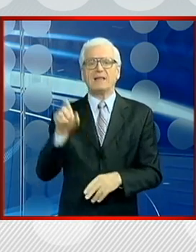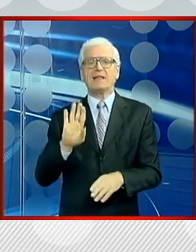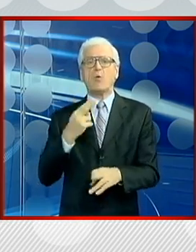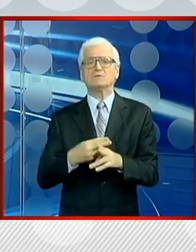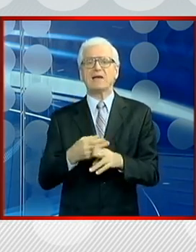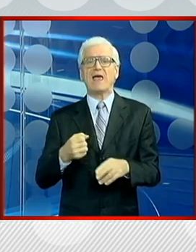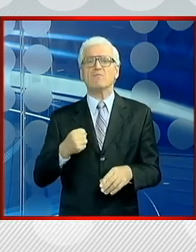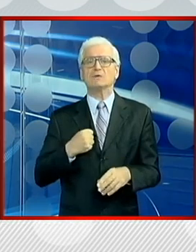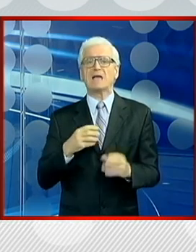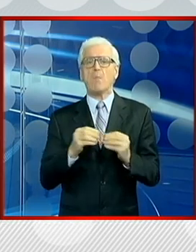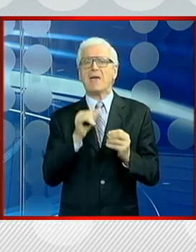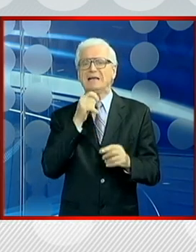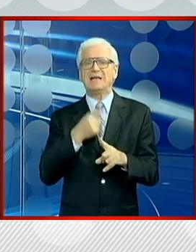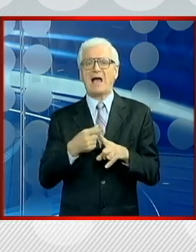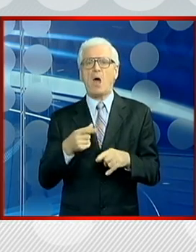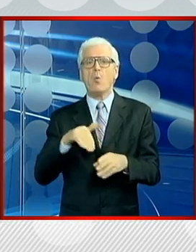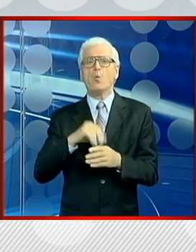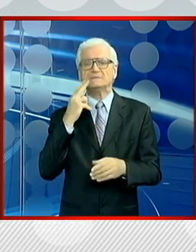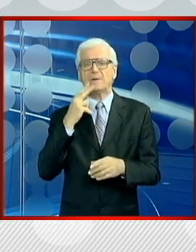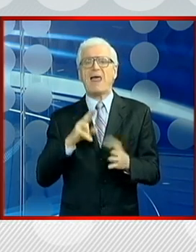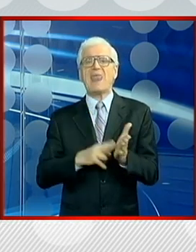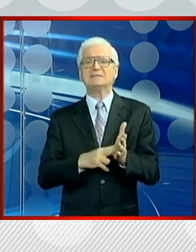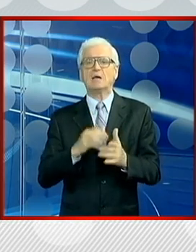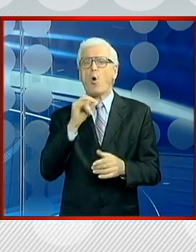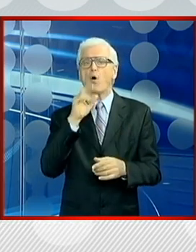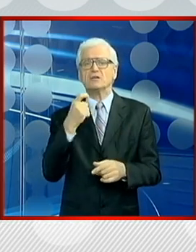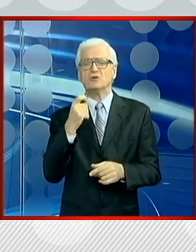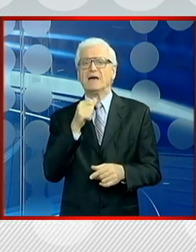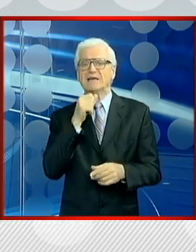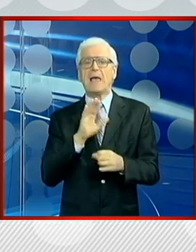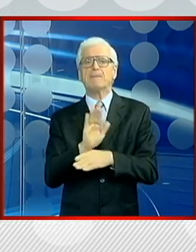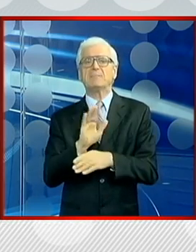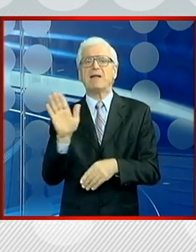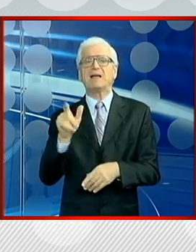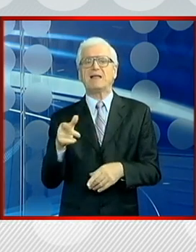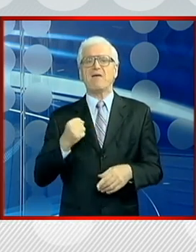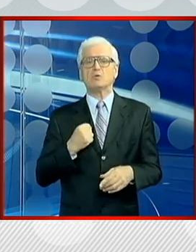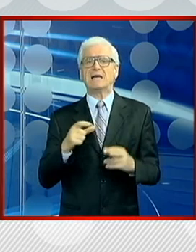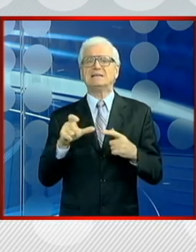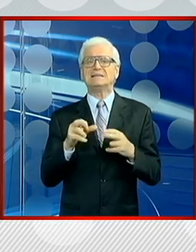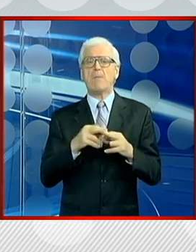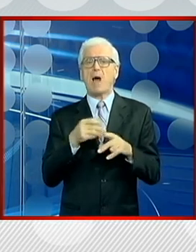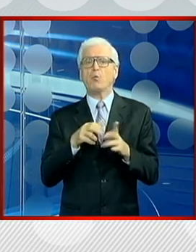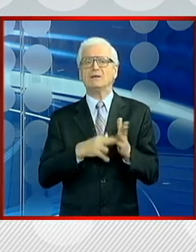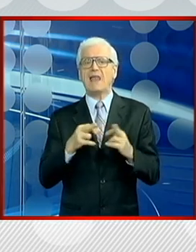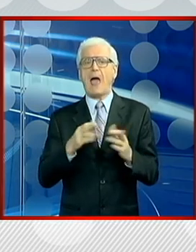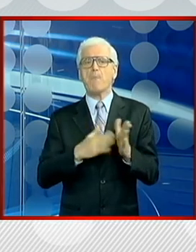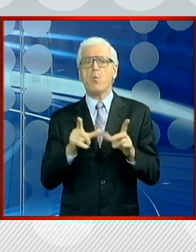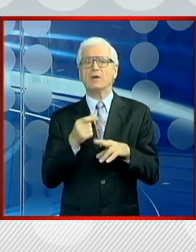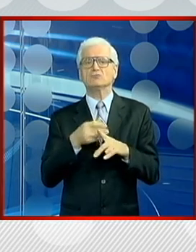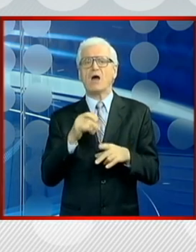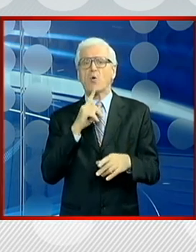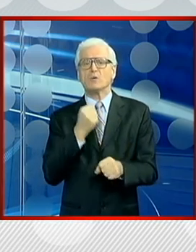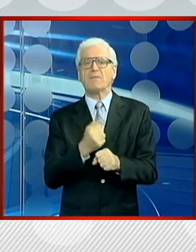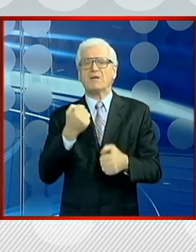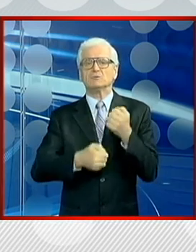takozvane armije BiH u Srebrenici Nasera Orića i pripadnika te vojske Sabahudina Muhića za